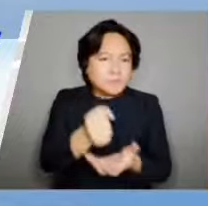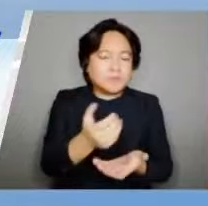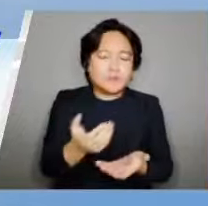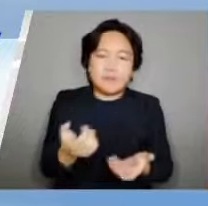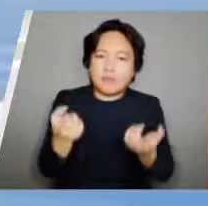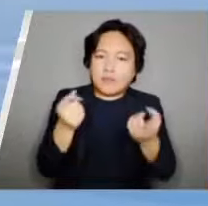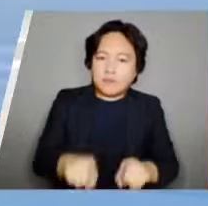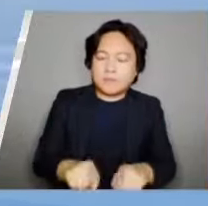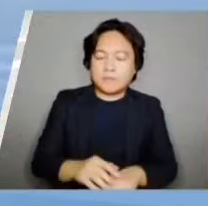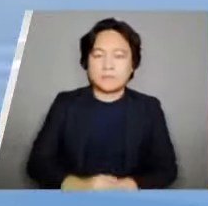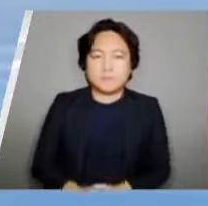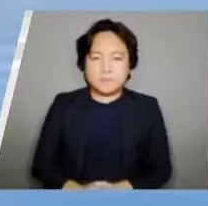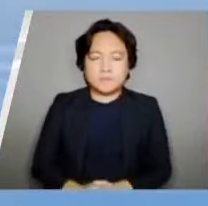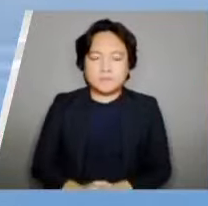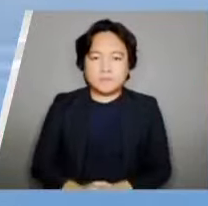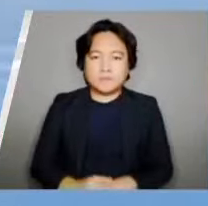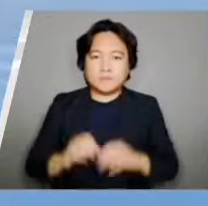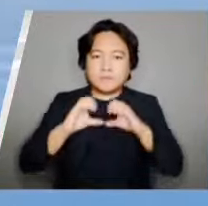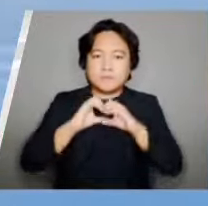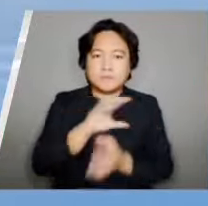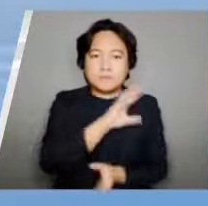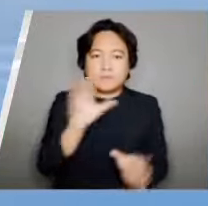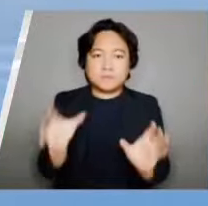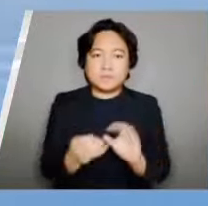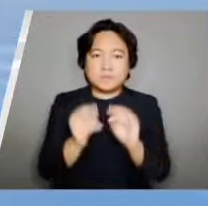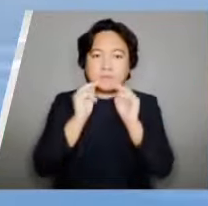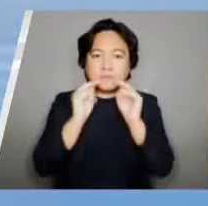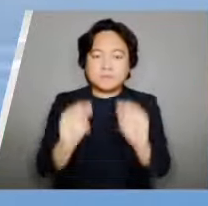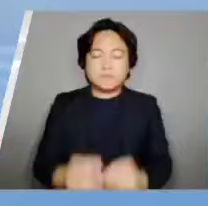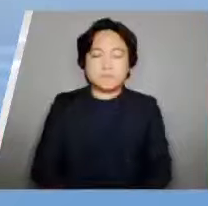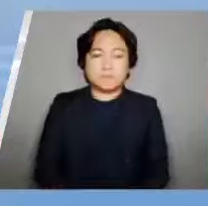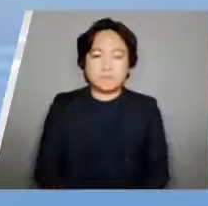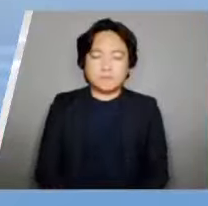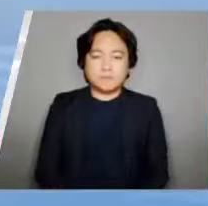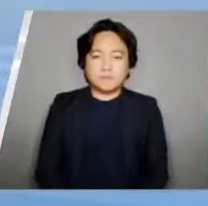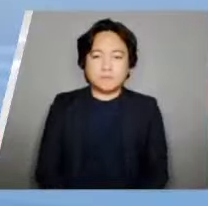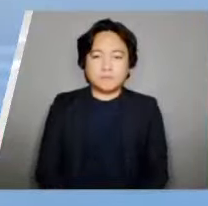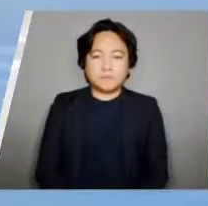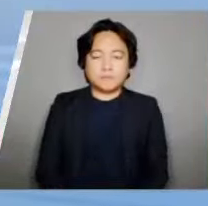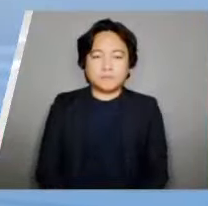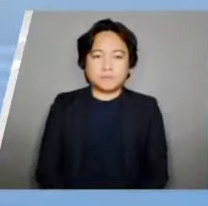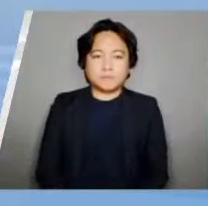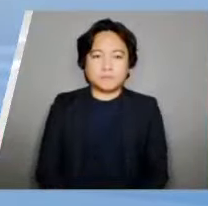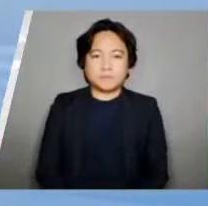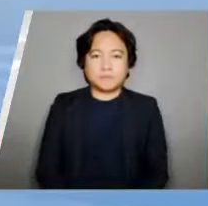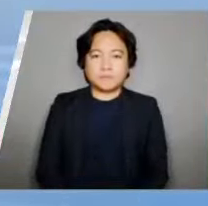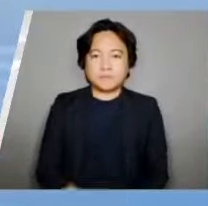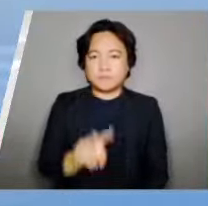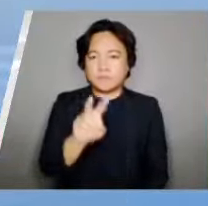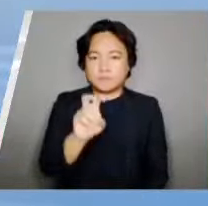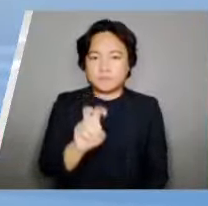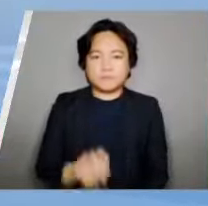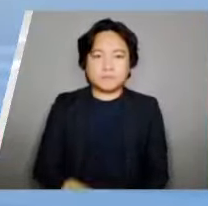sa GMA Integrated News, ako si Jasmine Gabriel Galban ng GMA Regional TV, ang inyong